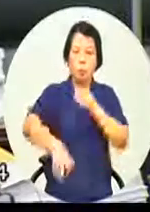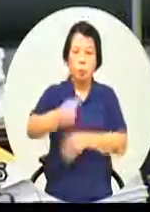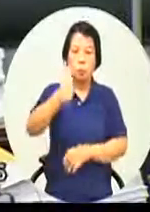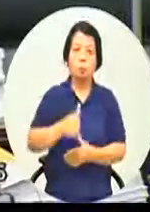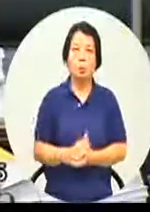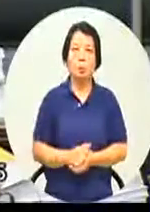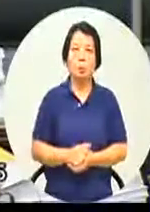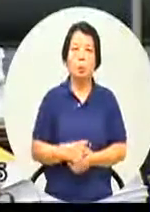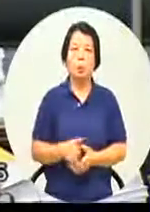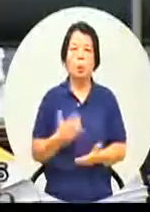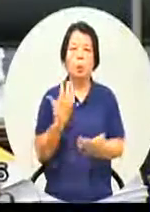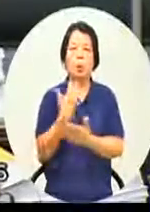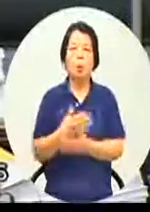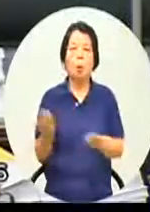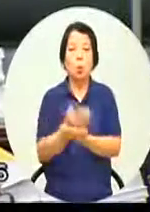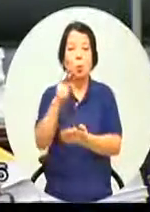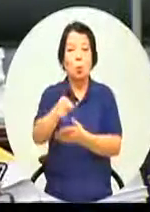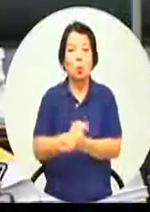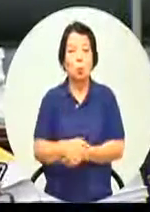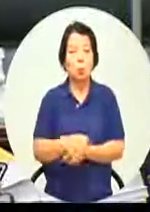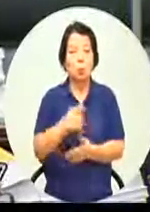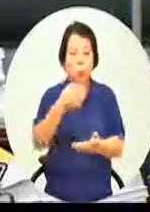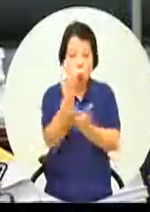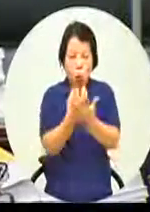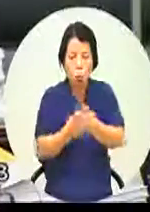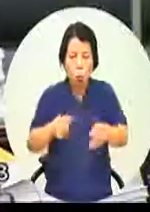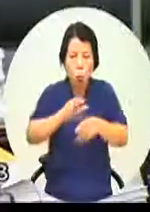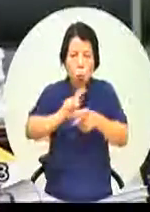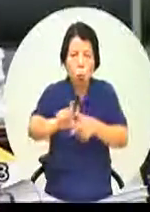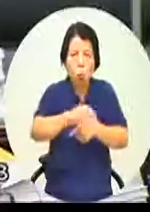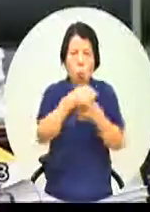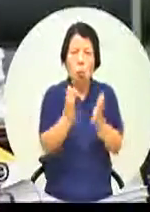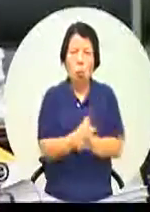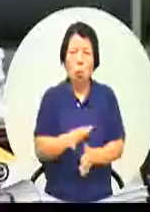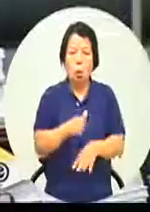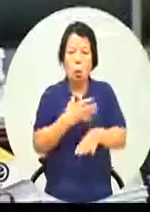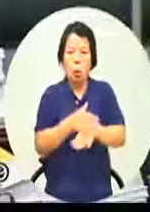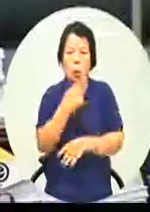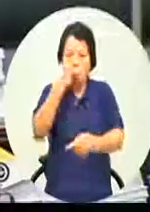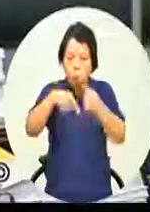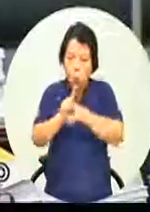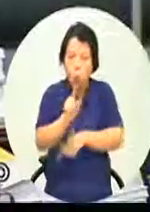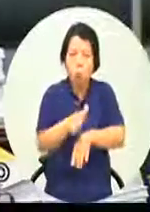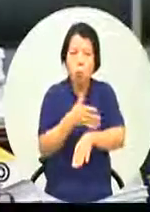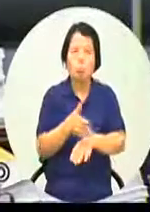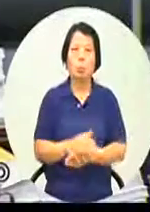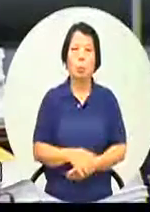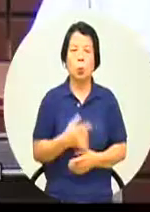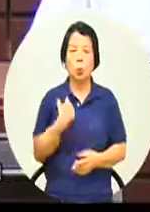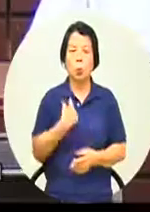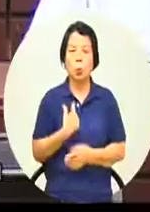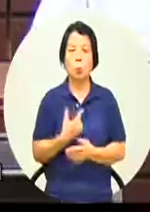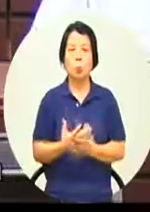换你去留言，也许你会更圆融，就不会引来一些的误会。 其实如果我留言，可能